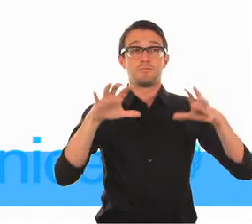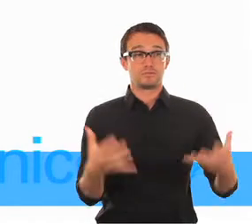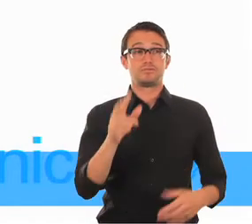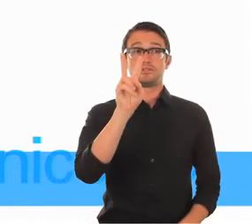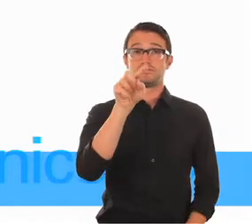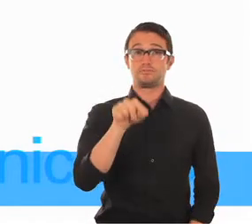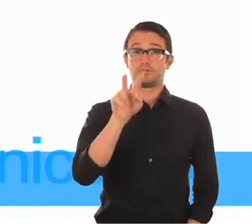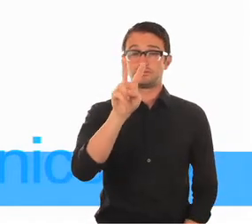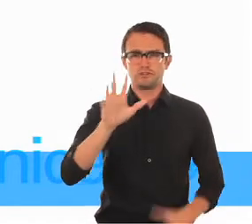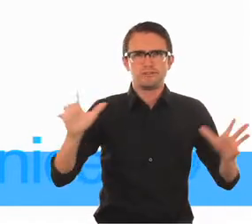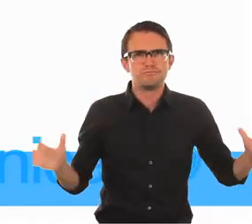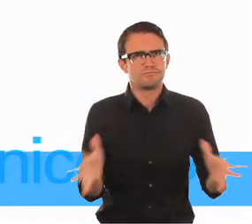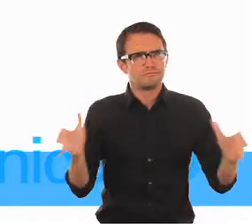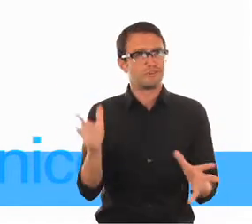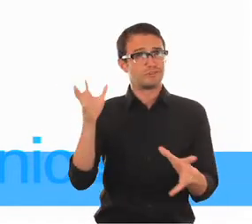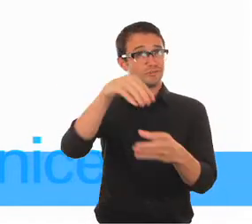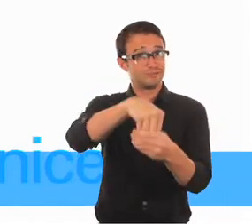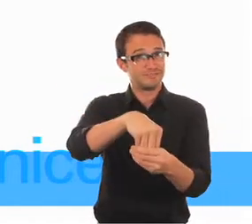Leçon 2. Promouvoir l'inclusion.